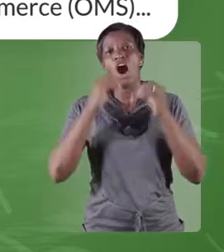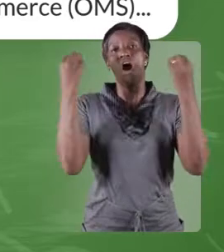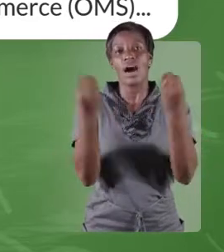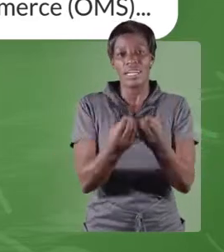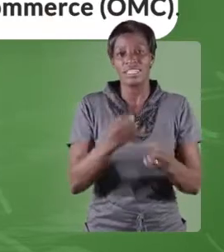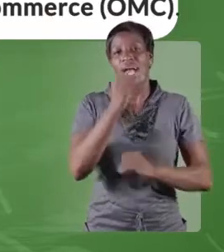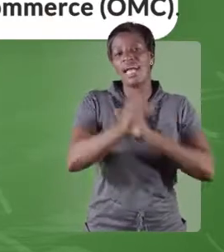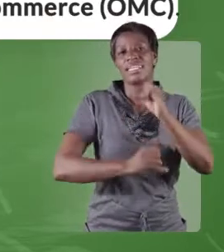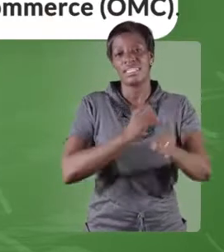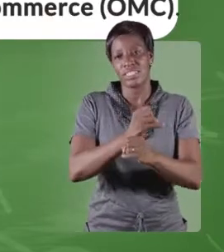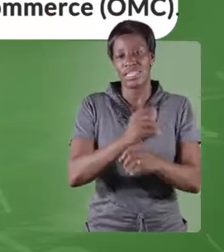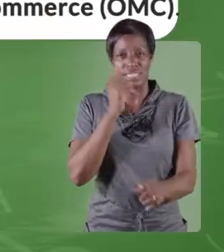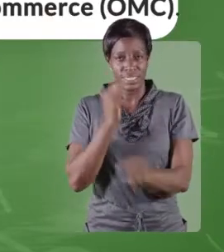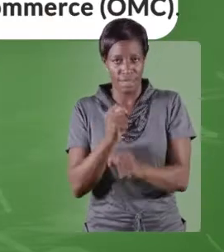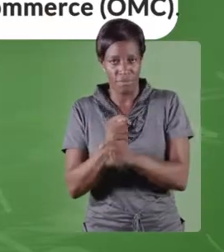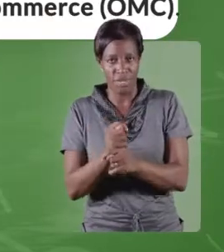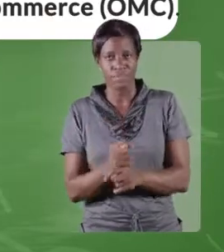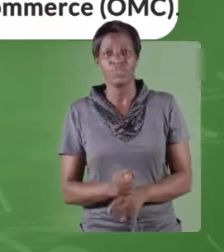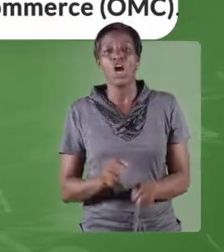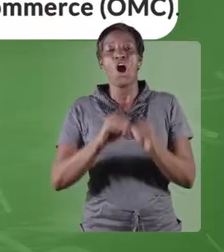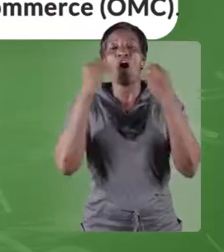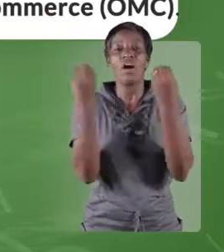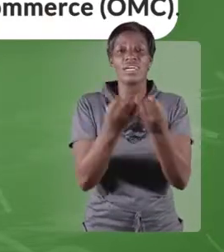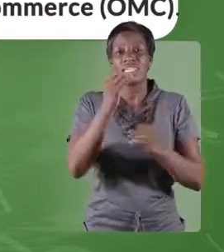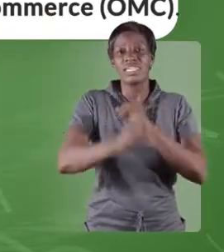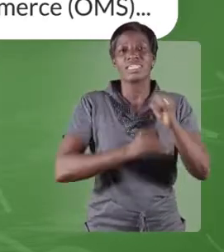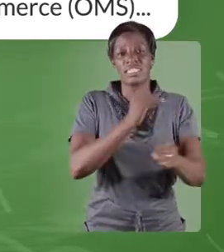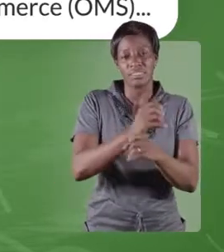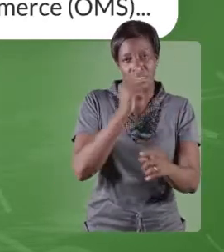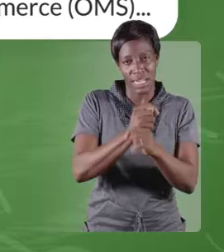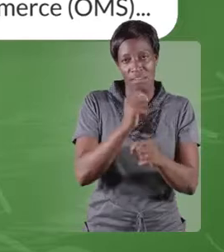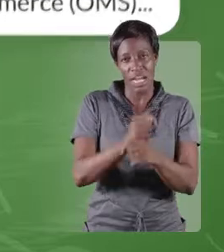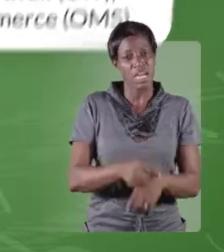travail, l'Organisation mondiale du commerce, etc.